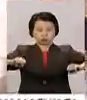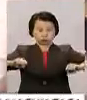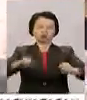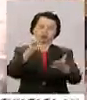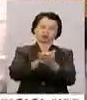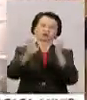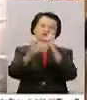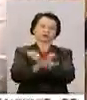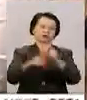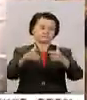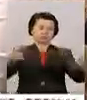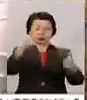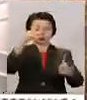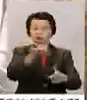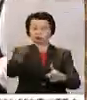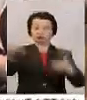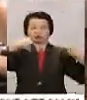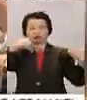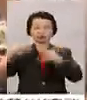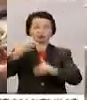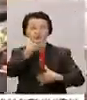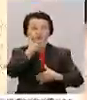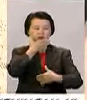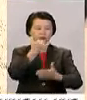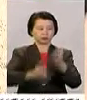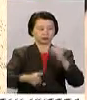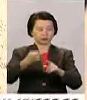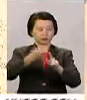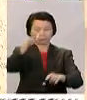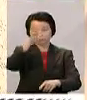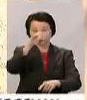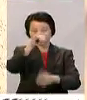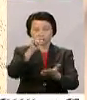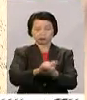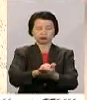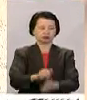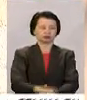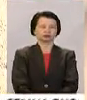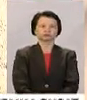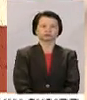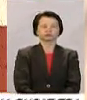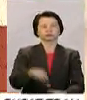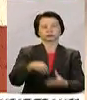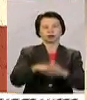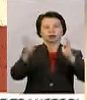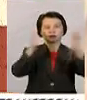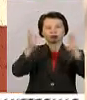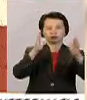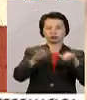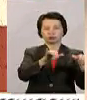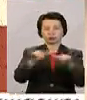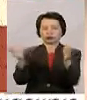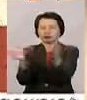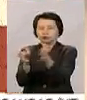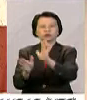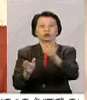merupakan cabaran besar buat breaker fashion muda kelahiran Melaka ini. Dalam Malaysia sendiri pun bukan hanya saiz-saiz kecil saja yang ada.